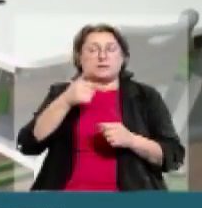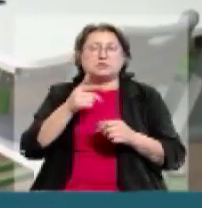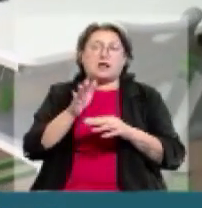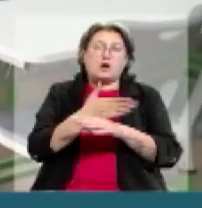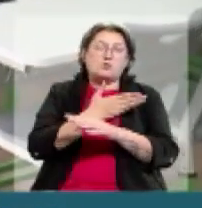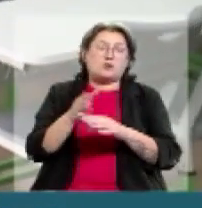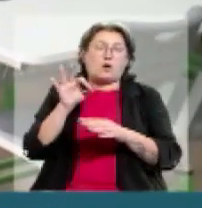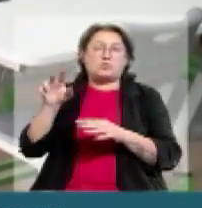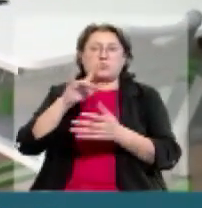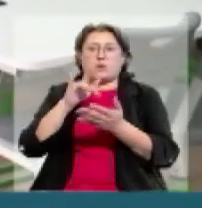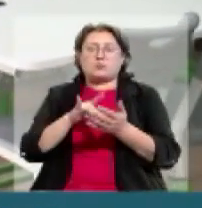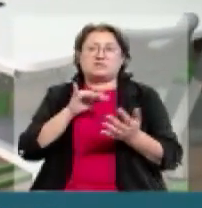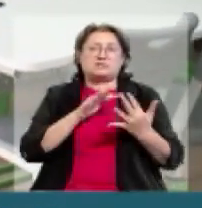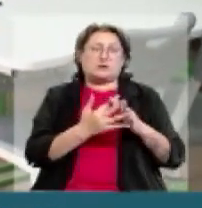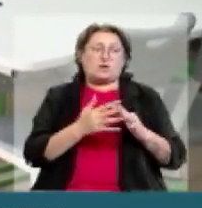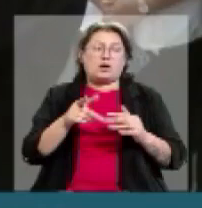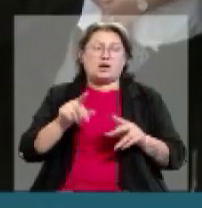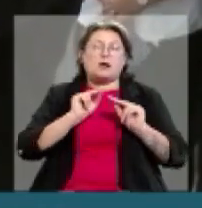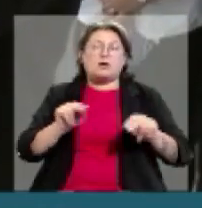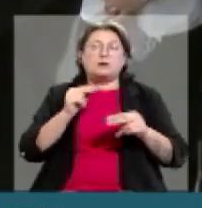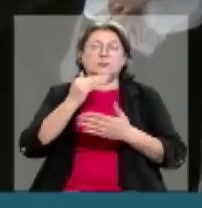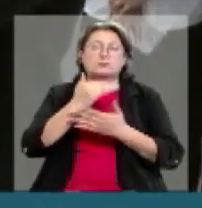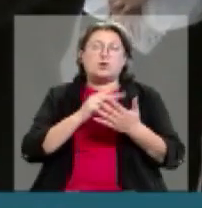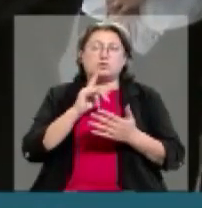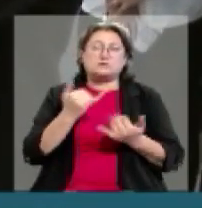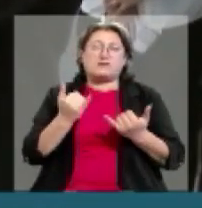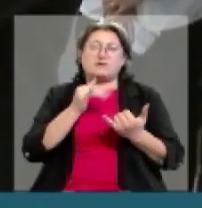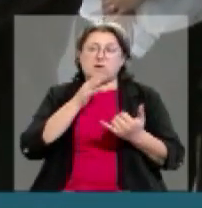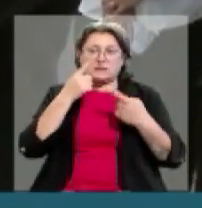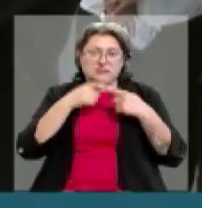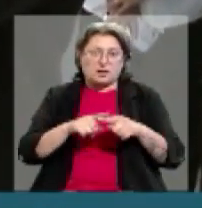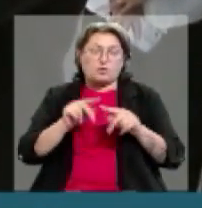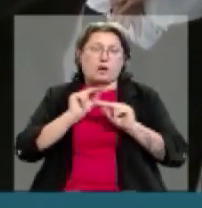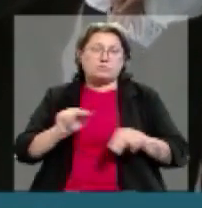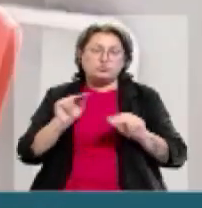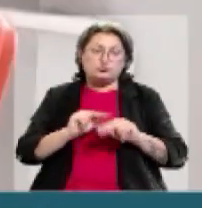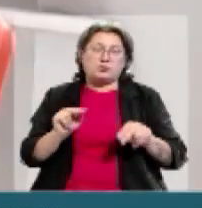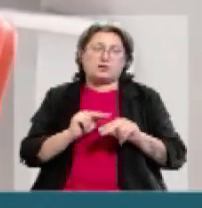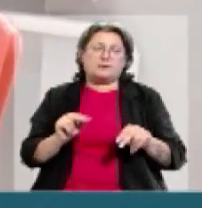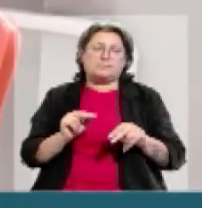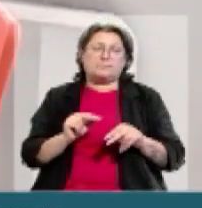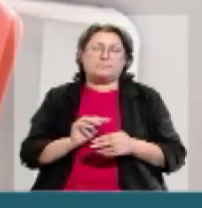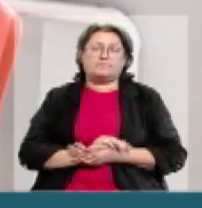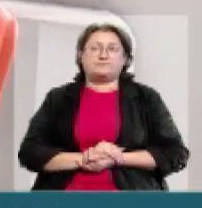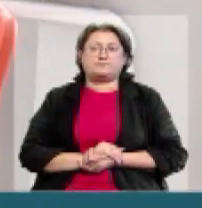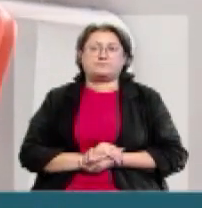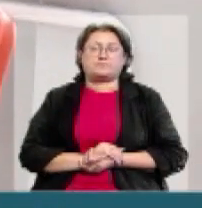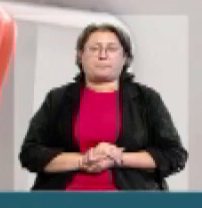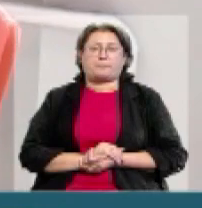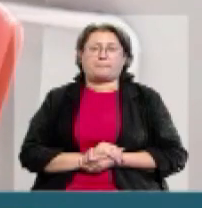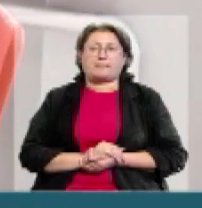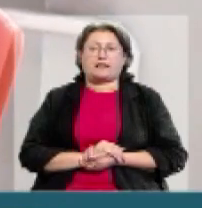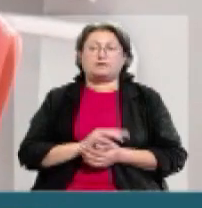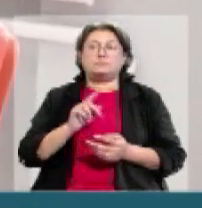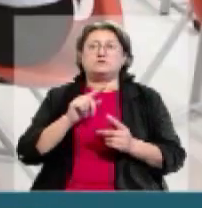заманауи әдістері мен тәсілдерін қамтитын қарқынды курстар жарты жылға созылады. Содан кейін бүкіл мектеп үшін 3 жылдық әдістемелік қолдаумен бірге